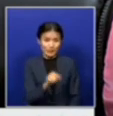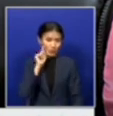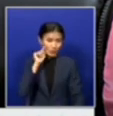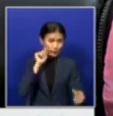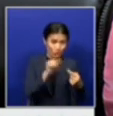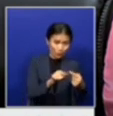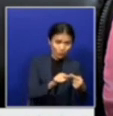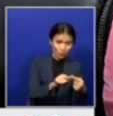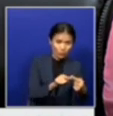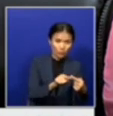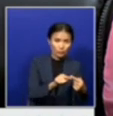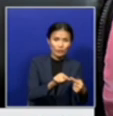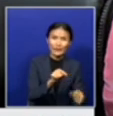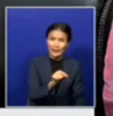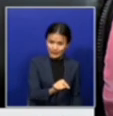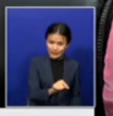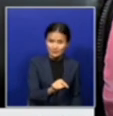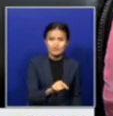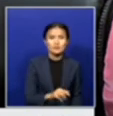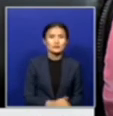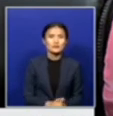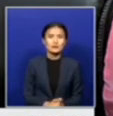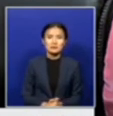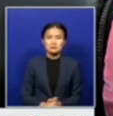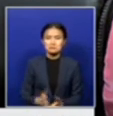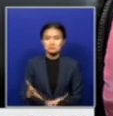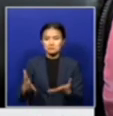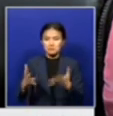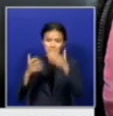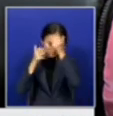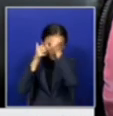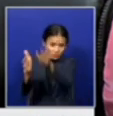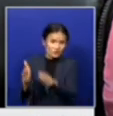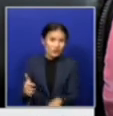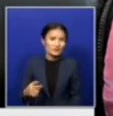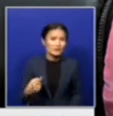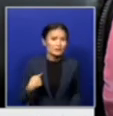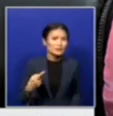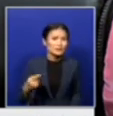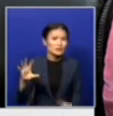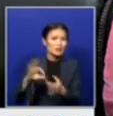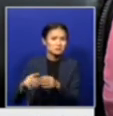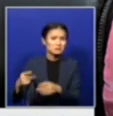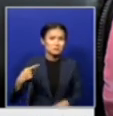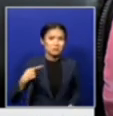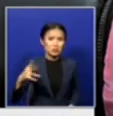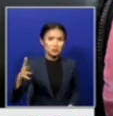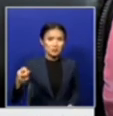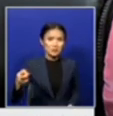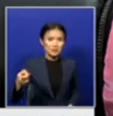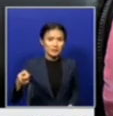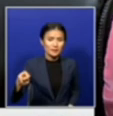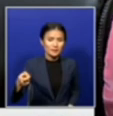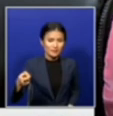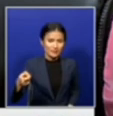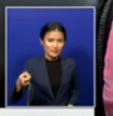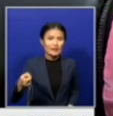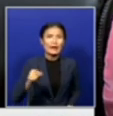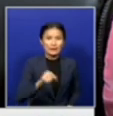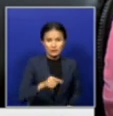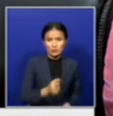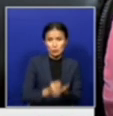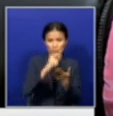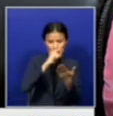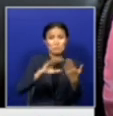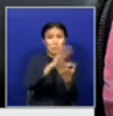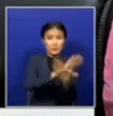ชน์กับประเทศชาติและผมย้ำนะครับอย่าใช้โควิดเป็นแพะรับบาปต่